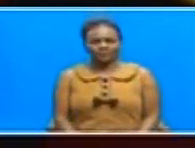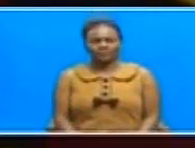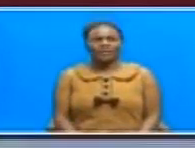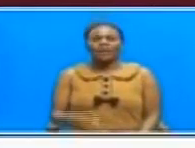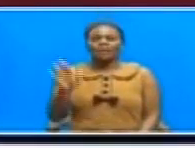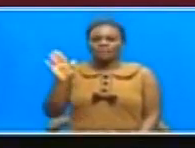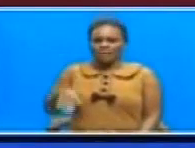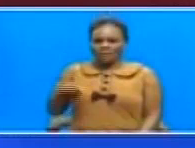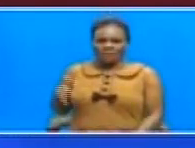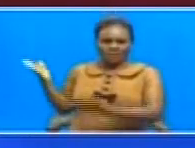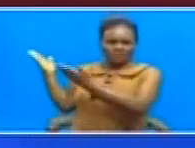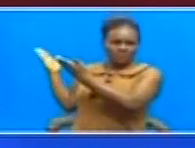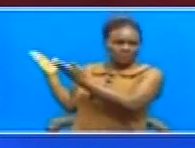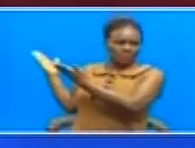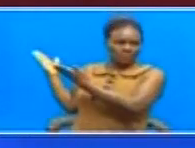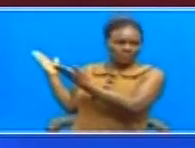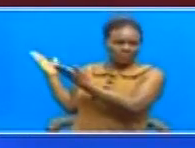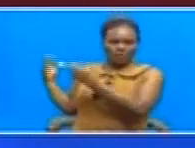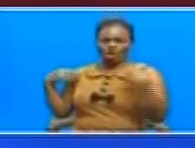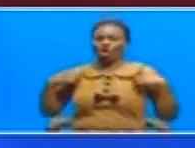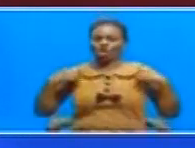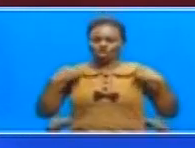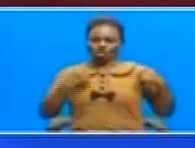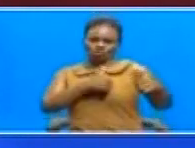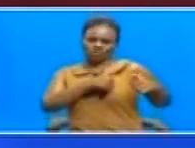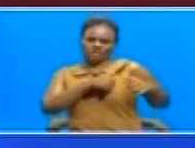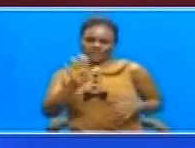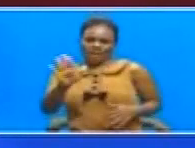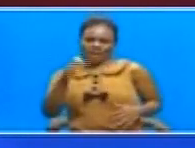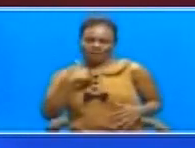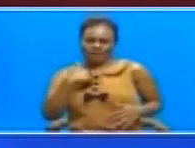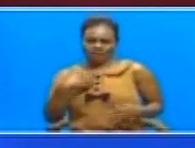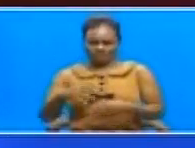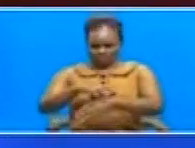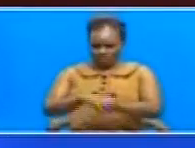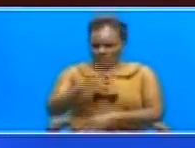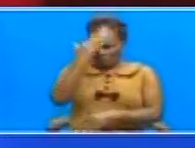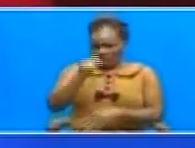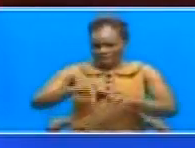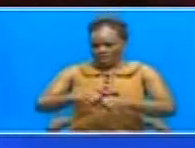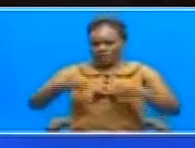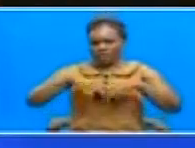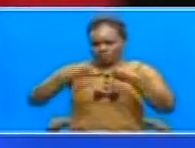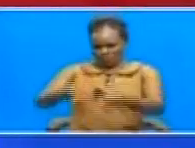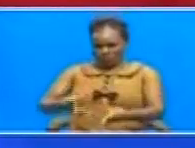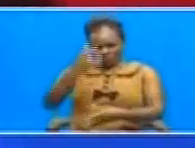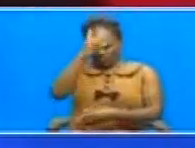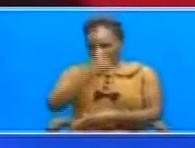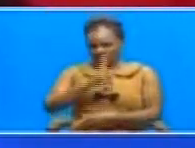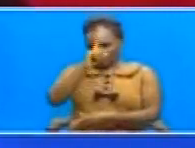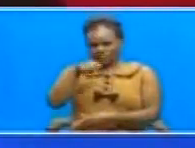Mama huyu kwa jina Kanini anashikilia nguo za mpenzi wake Joshua Makoha baada ya kuvua kwa hasira